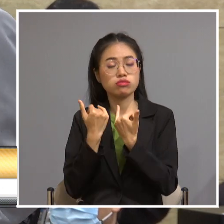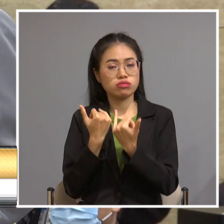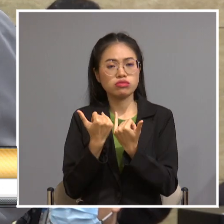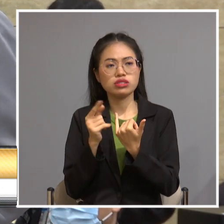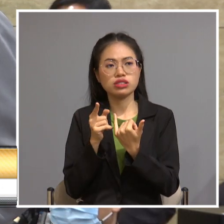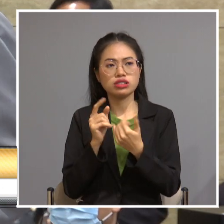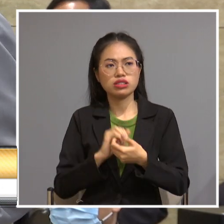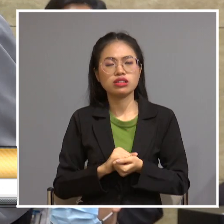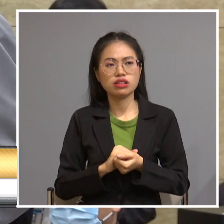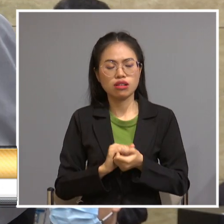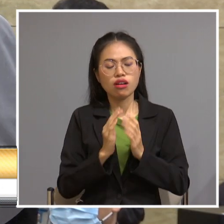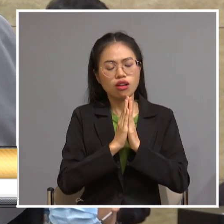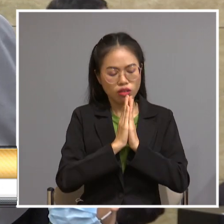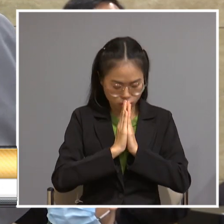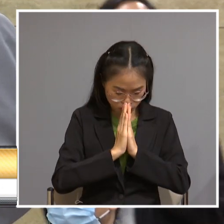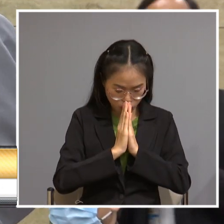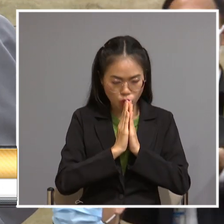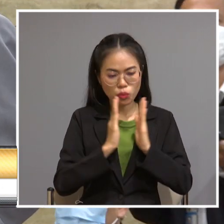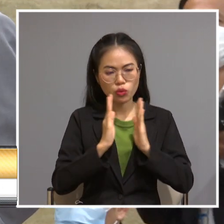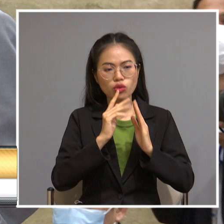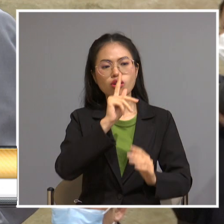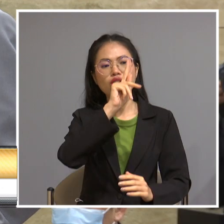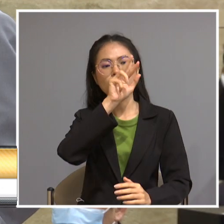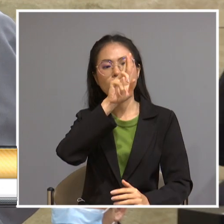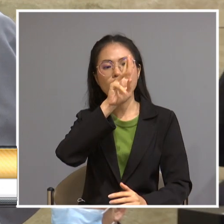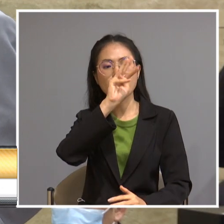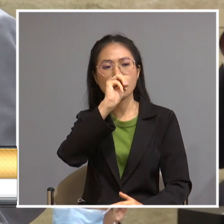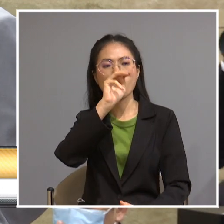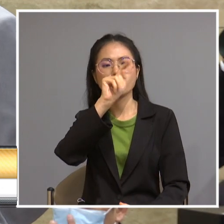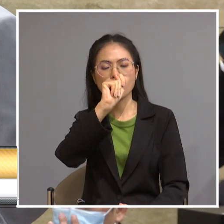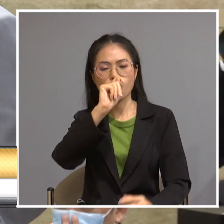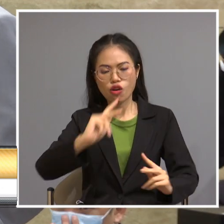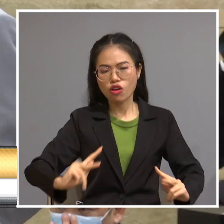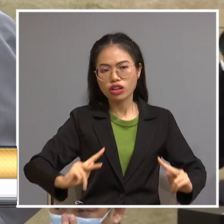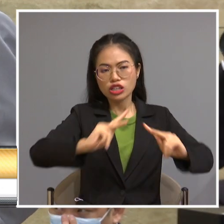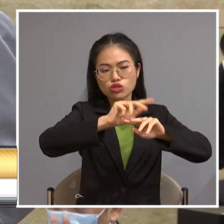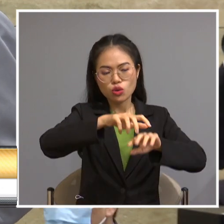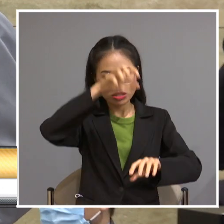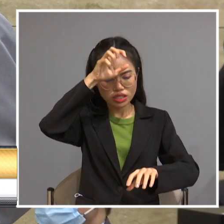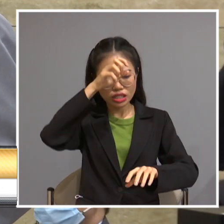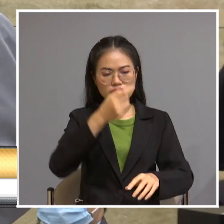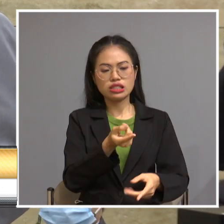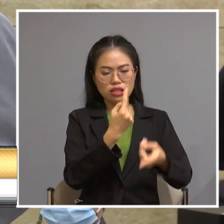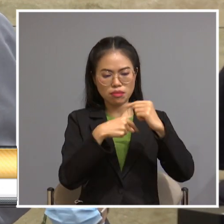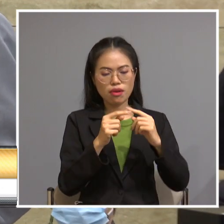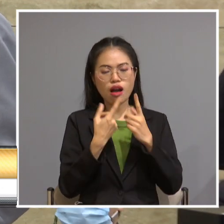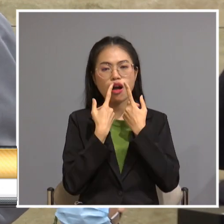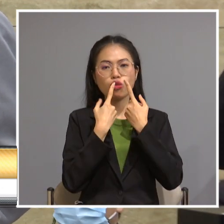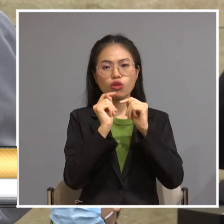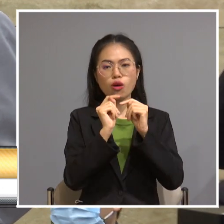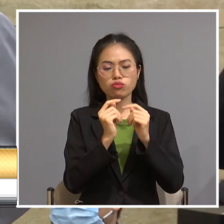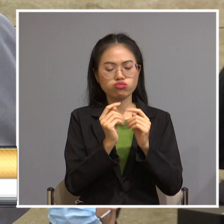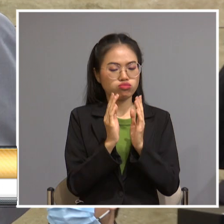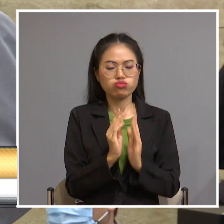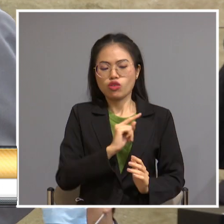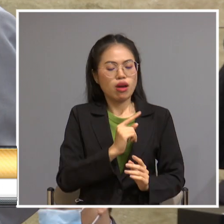ต้องขอกลขอบคุณนะครัท่านรัฐมนตีว่าการกระสวงมหาศไทยทท่านได้กรุณามาตอบกระทูนี้ด้วยตรวจท